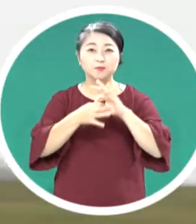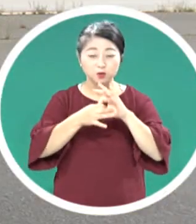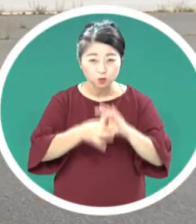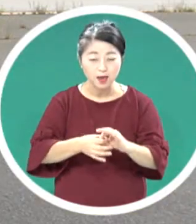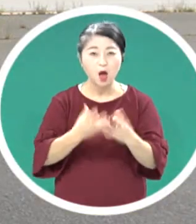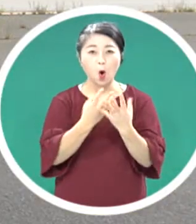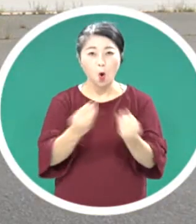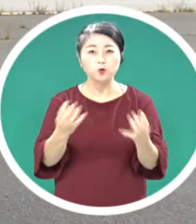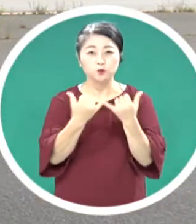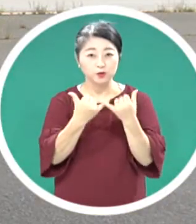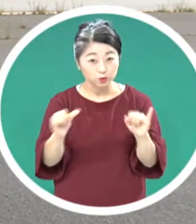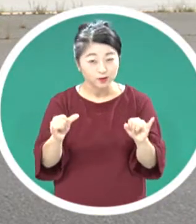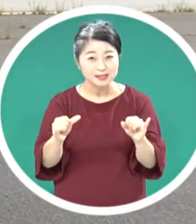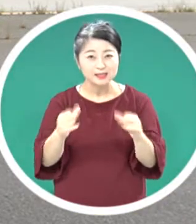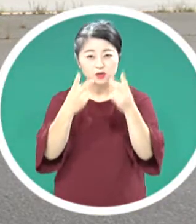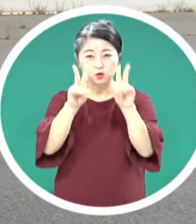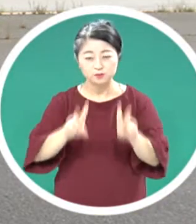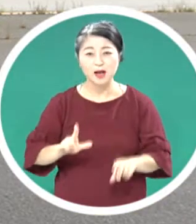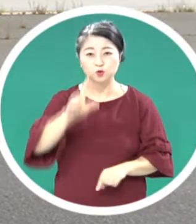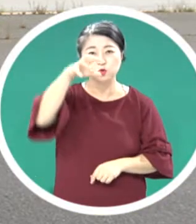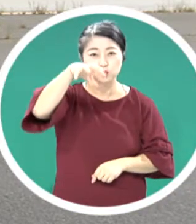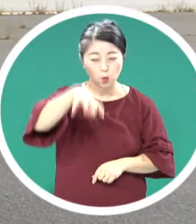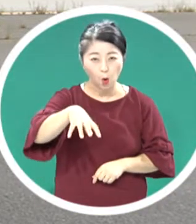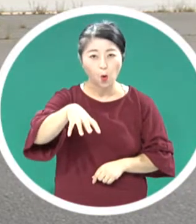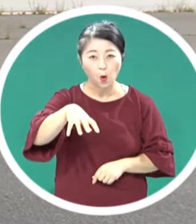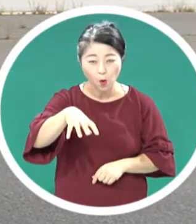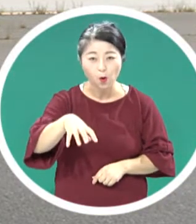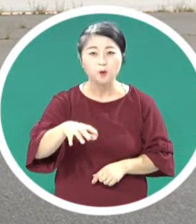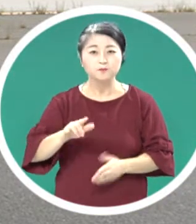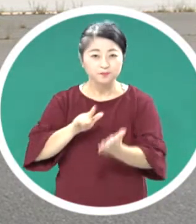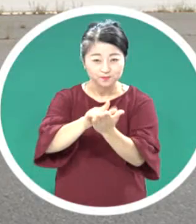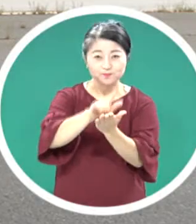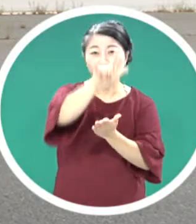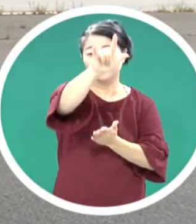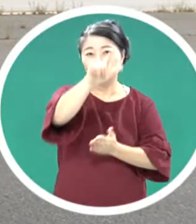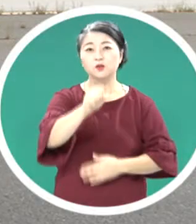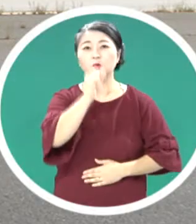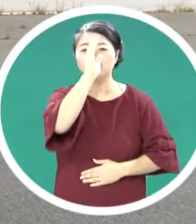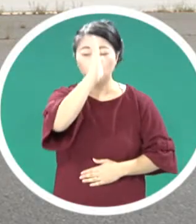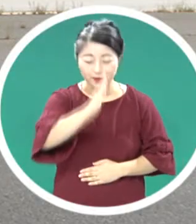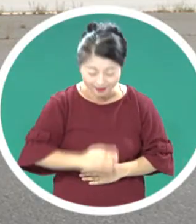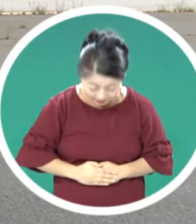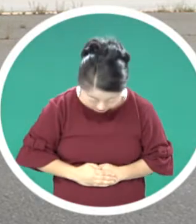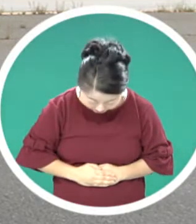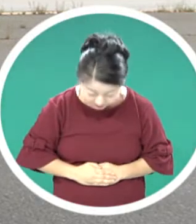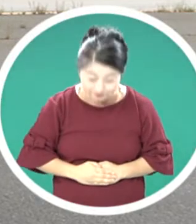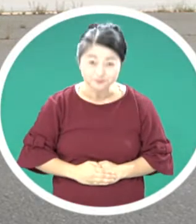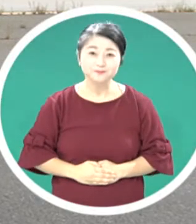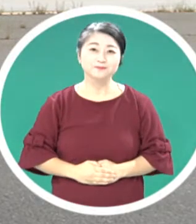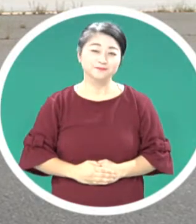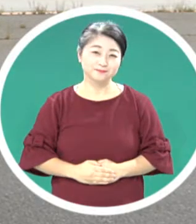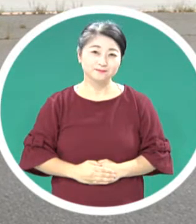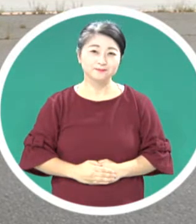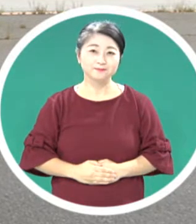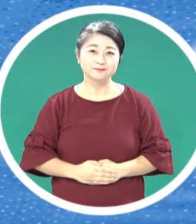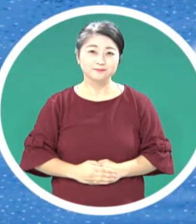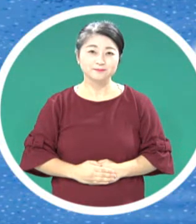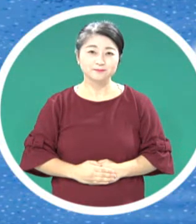、ビジネスや観光で多くの方に広島空港航空機を利用していただきたいと思います